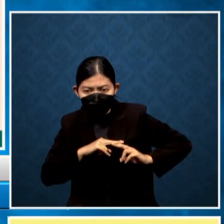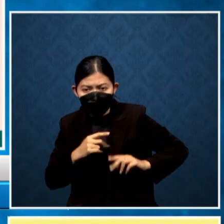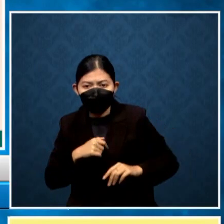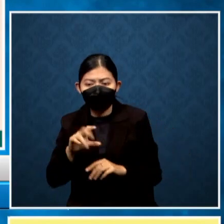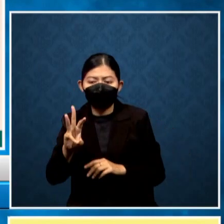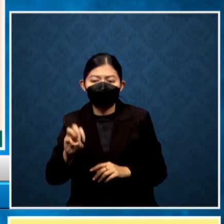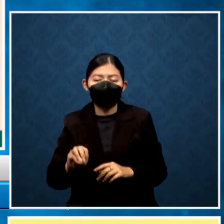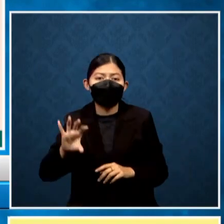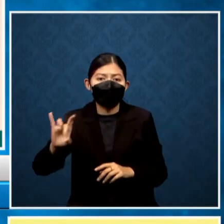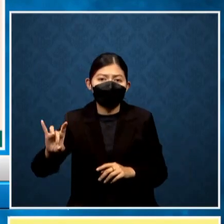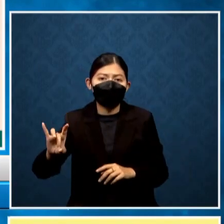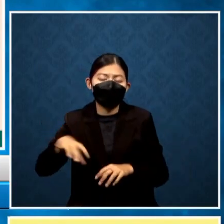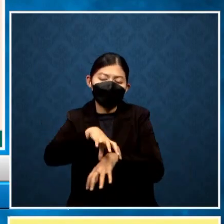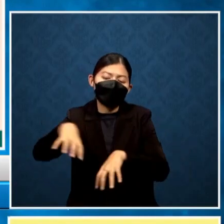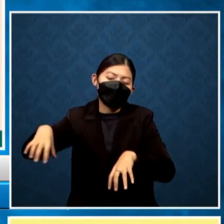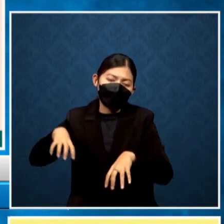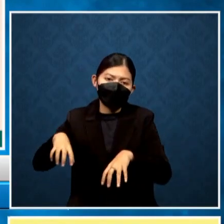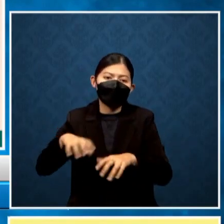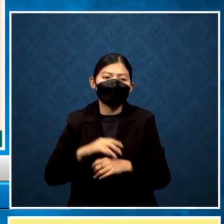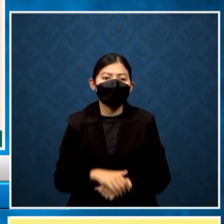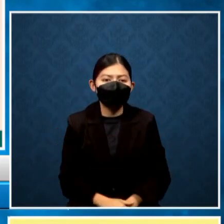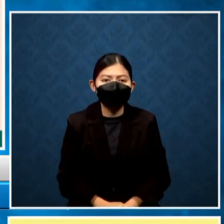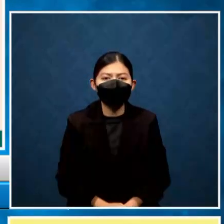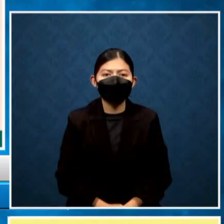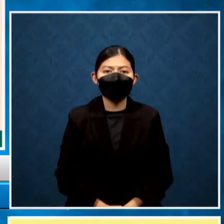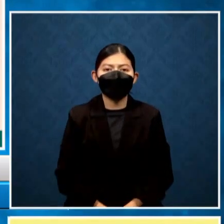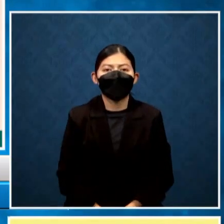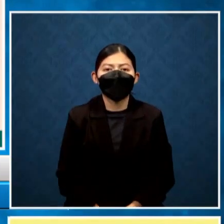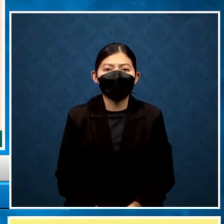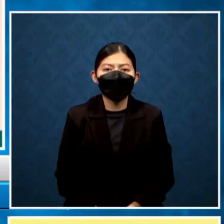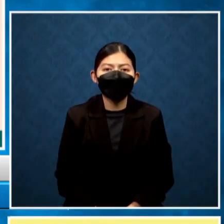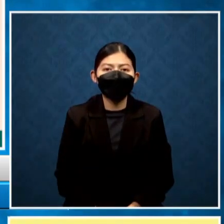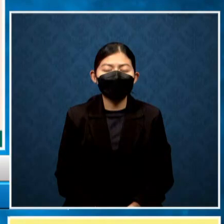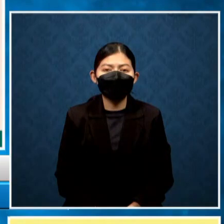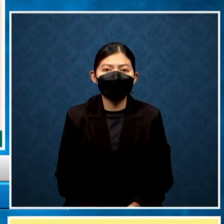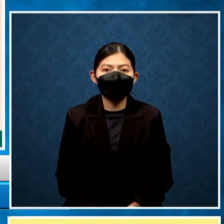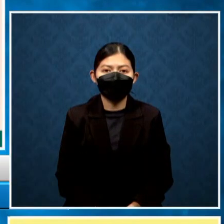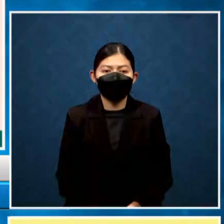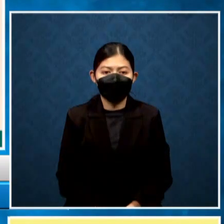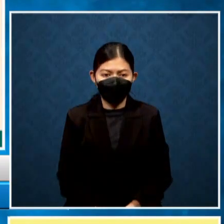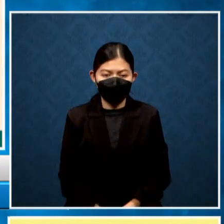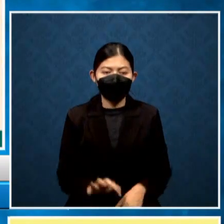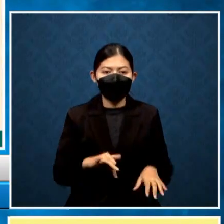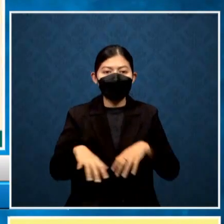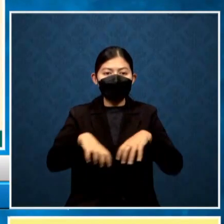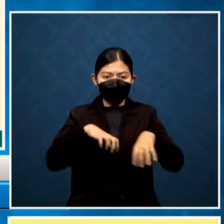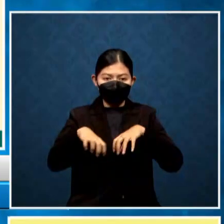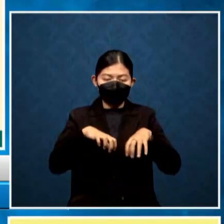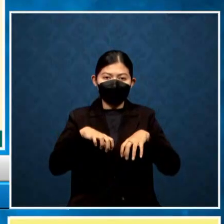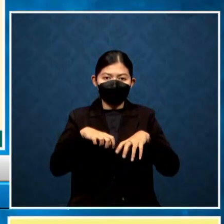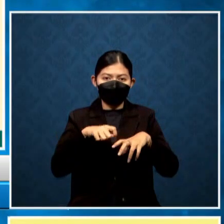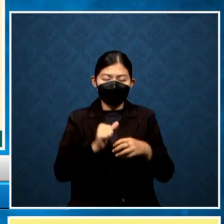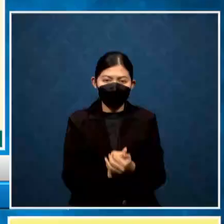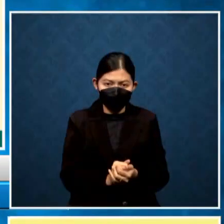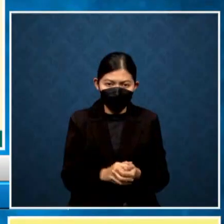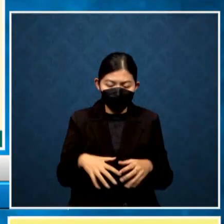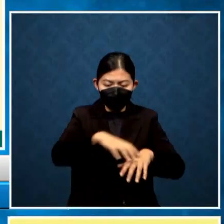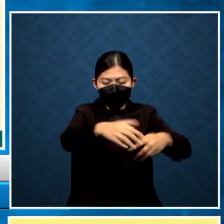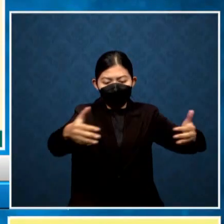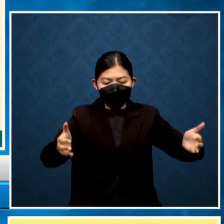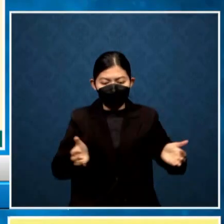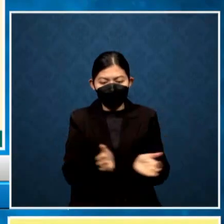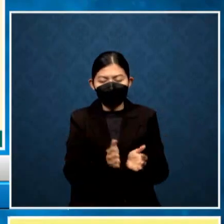ห